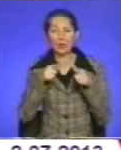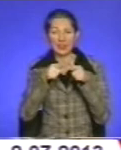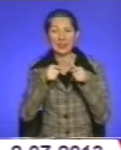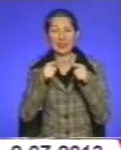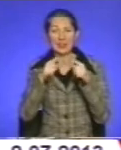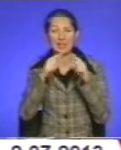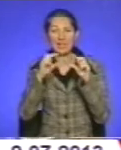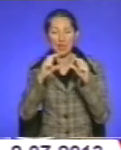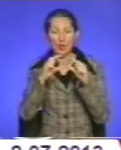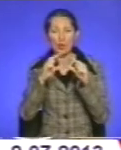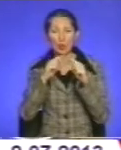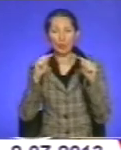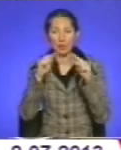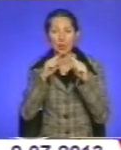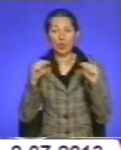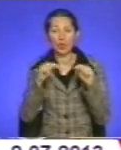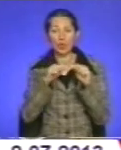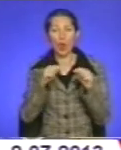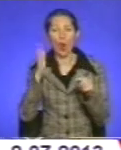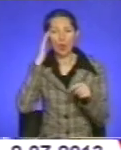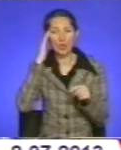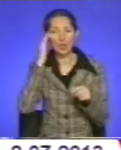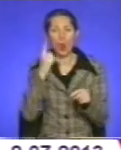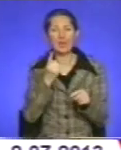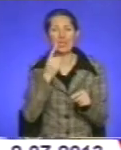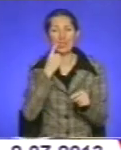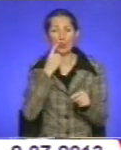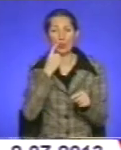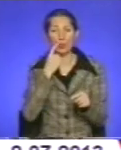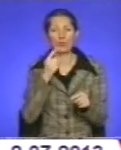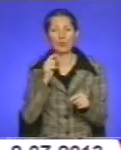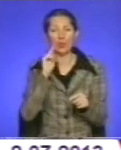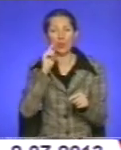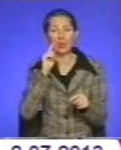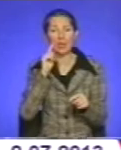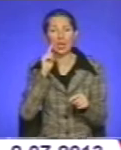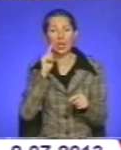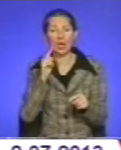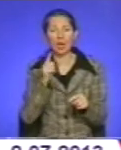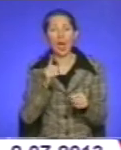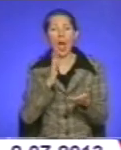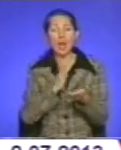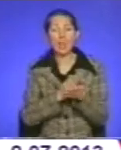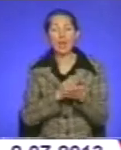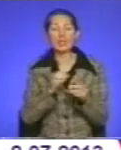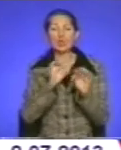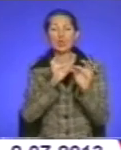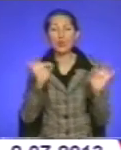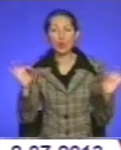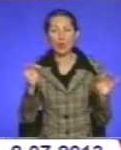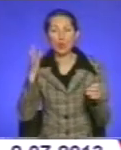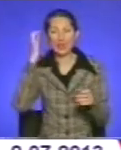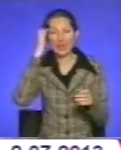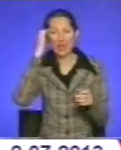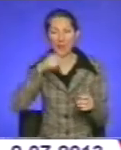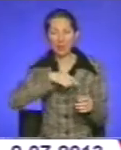один ядовитий зуб на піднебінні, і практично саме чим відрізнити їх можна, вона має смугу таку темну,